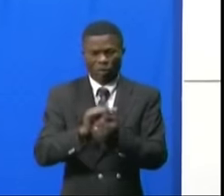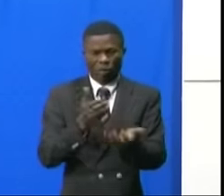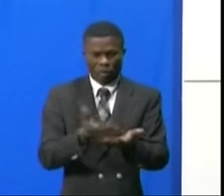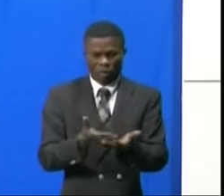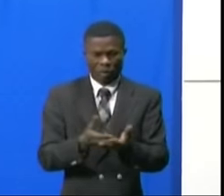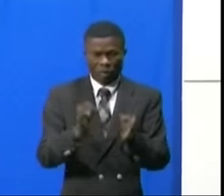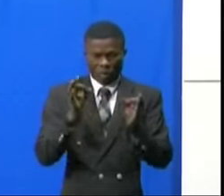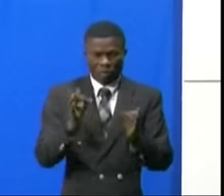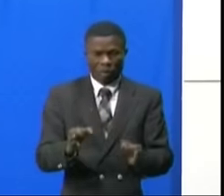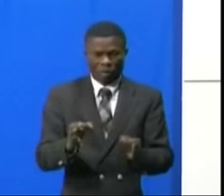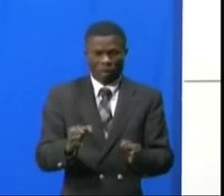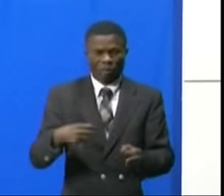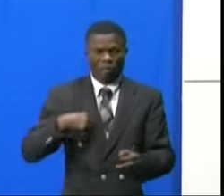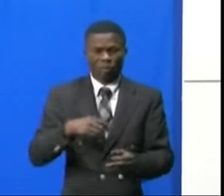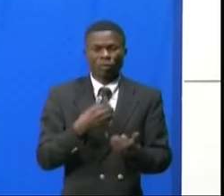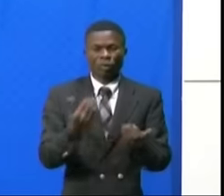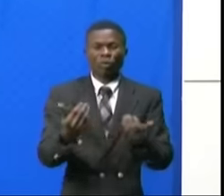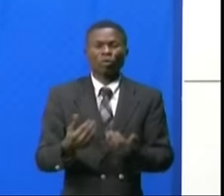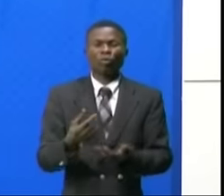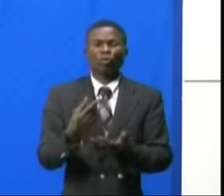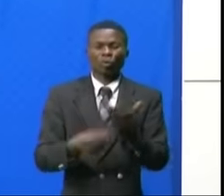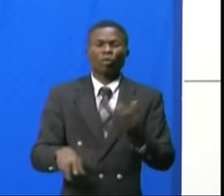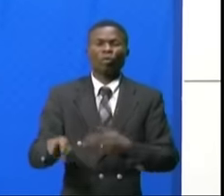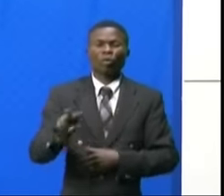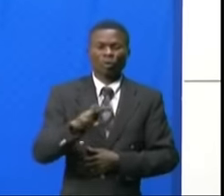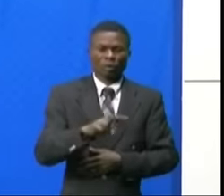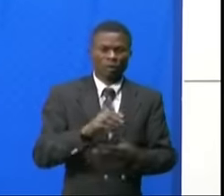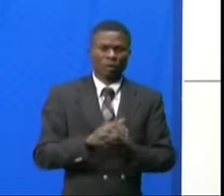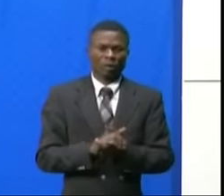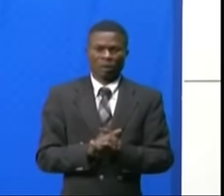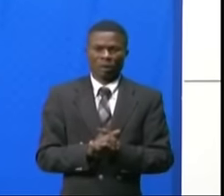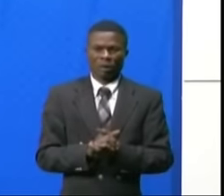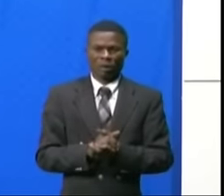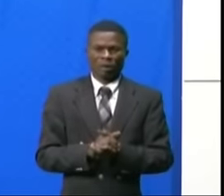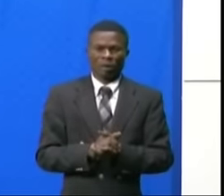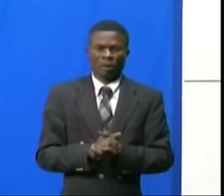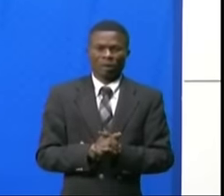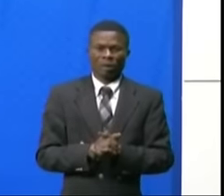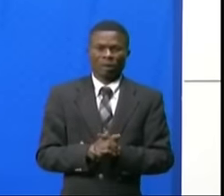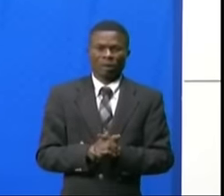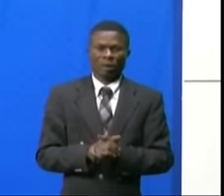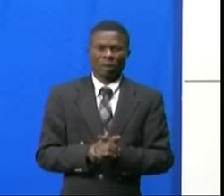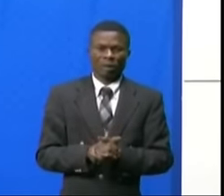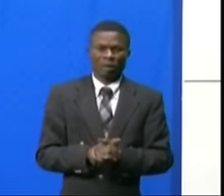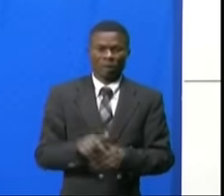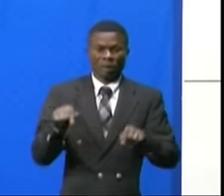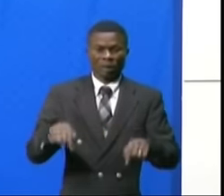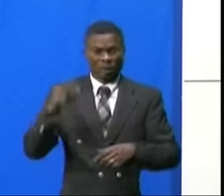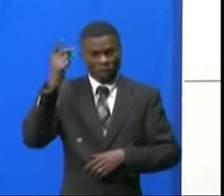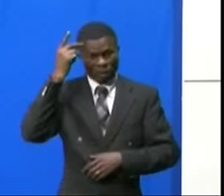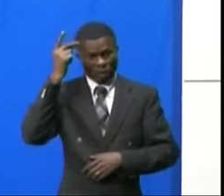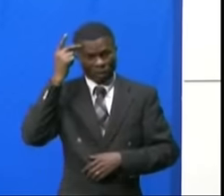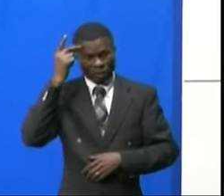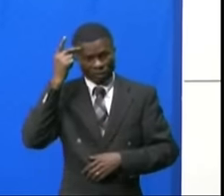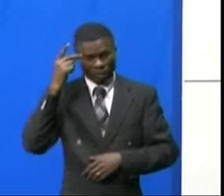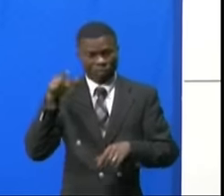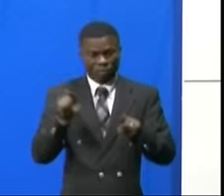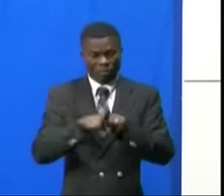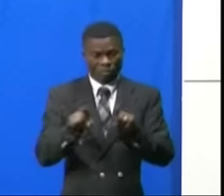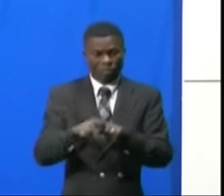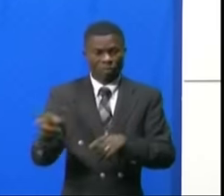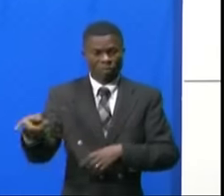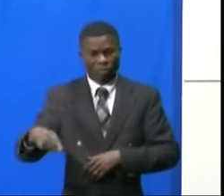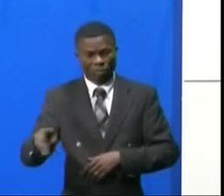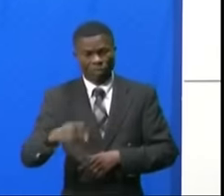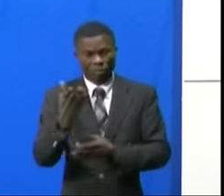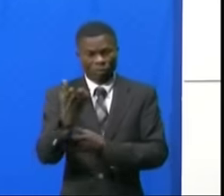gens auraient voulu que les gens se battent devant le bureau, les gens auraient voulu qu'il y ait des incidents, mais vous étiez avec nous à Kinshasa ici. Combien d'incidents on